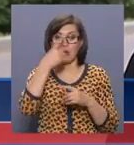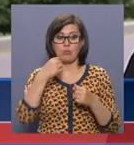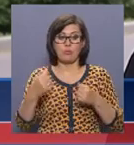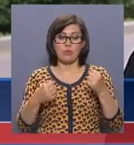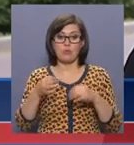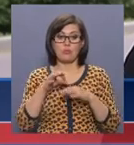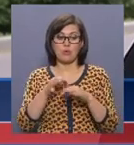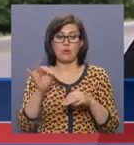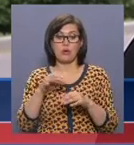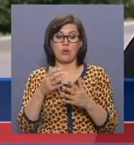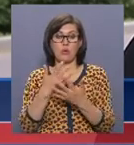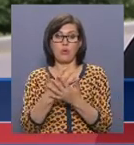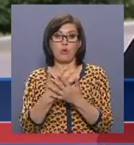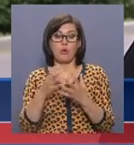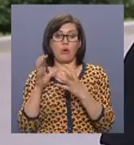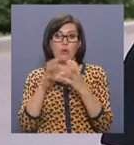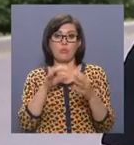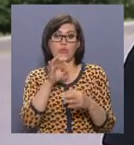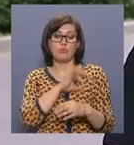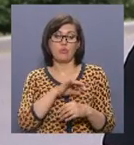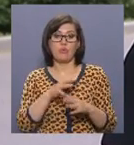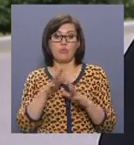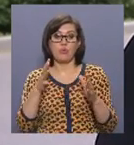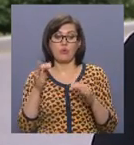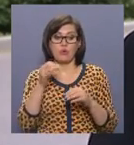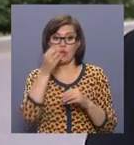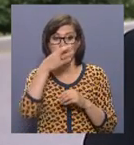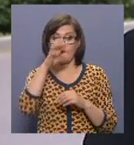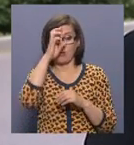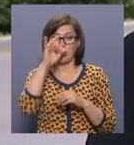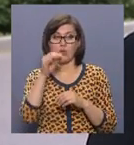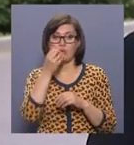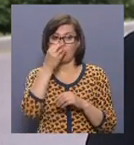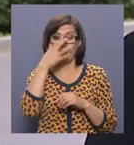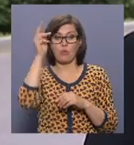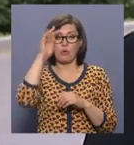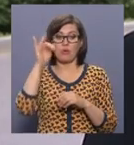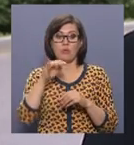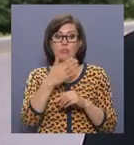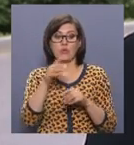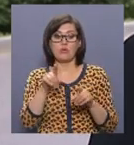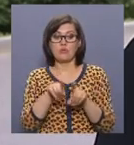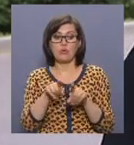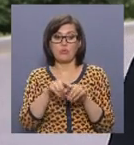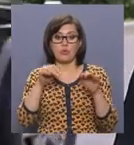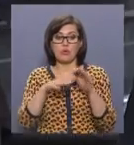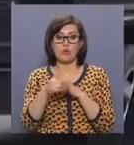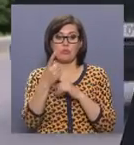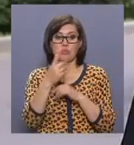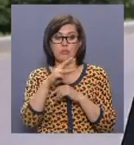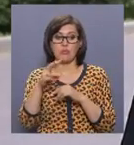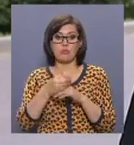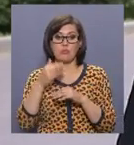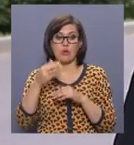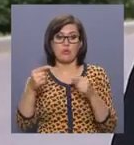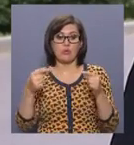тұлпарларымен жүргенше, қоғамдық көліктерді пайдаланғанды жөн көреді. Жапон елінде Токиода оқып жүргенімде мен олардың метросы бір минутқа кешікпей